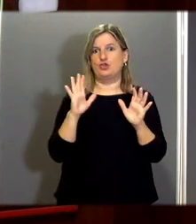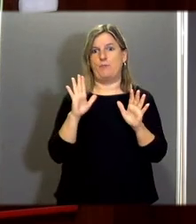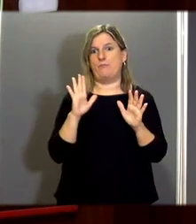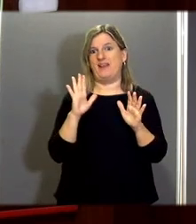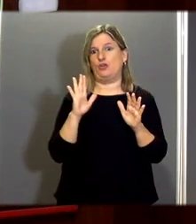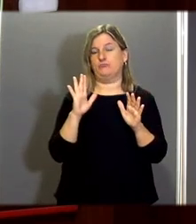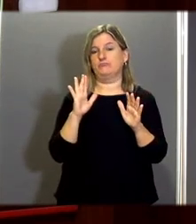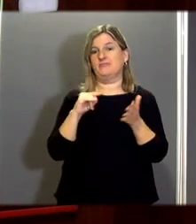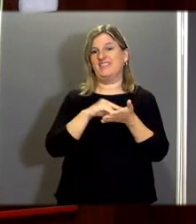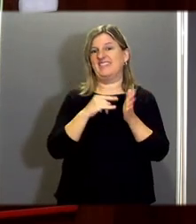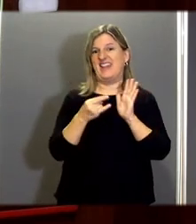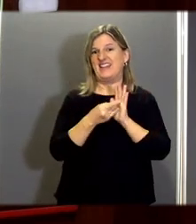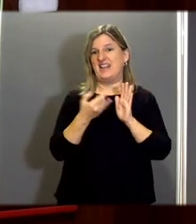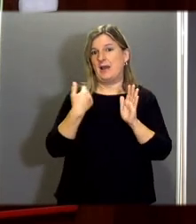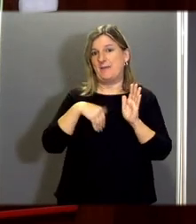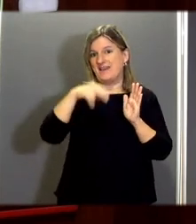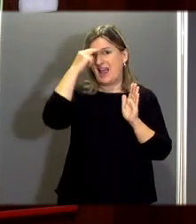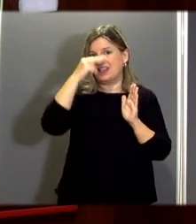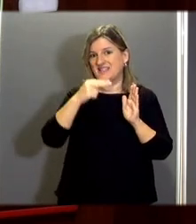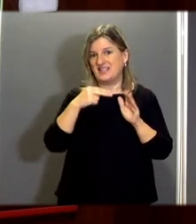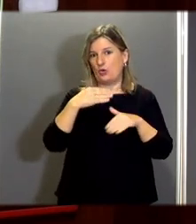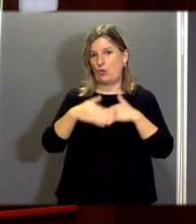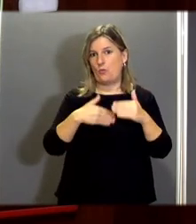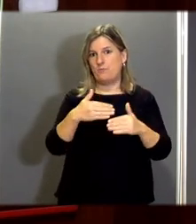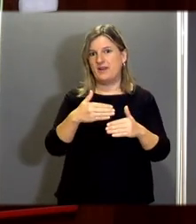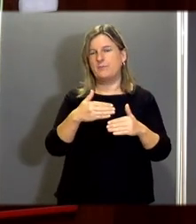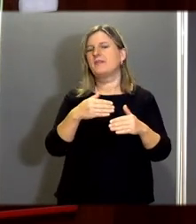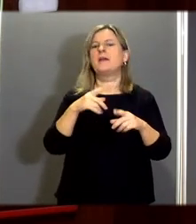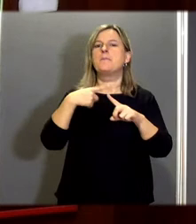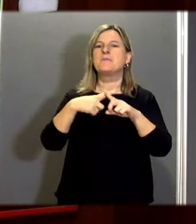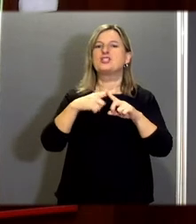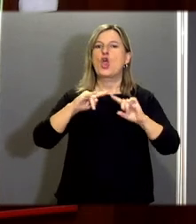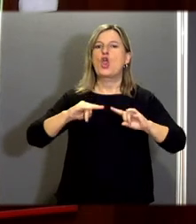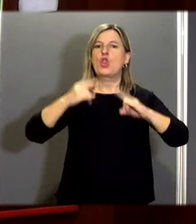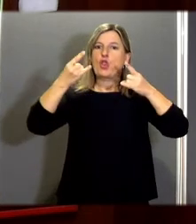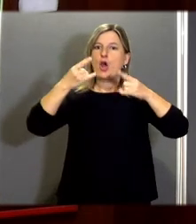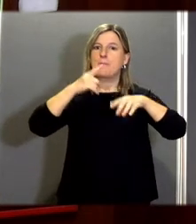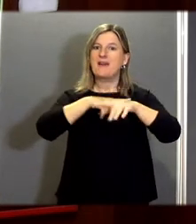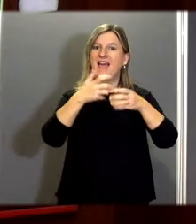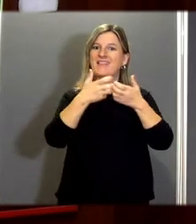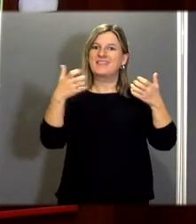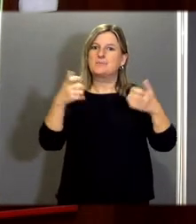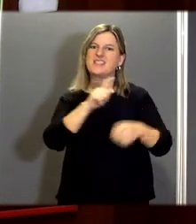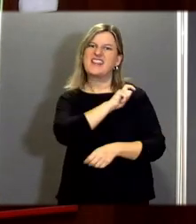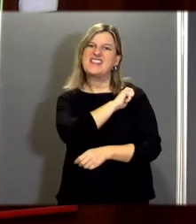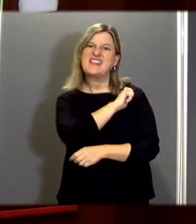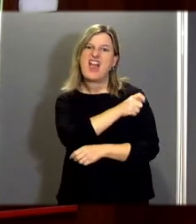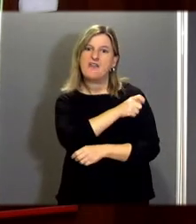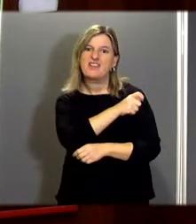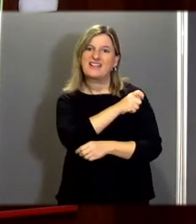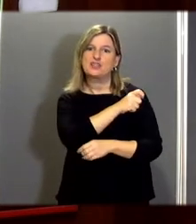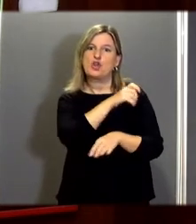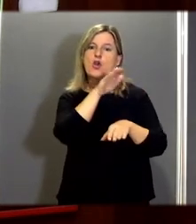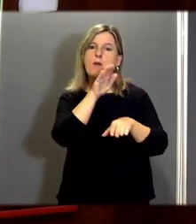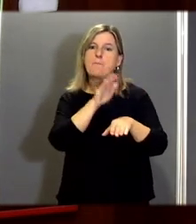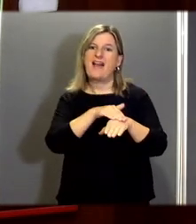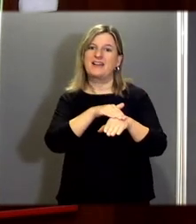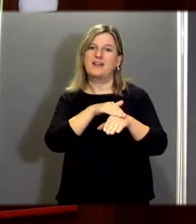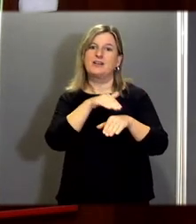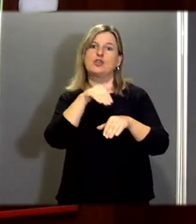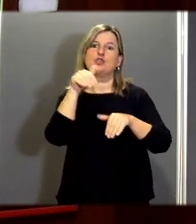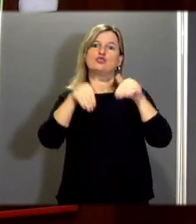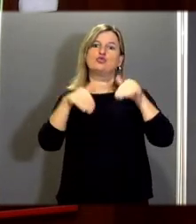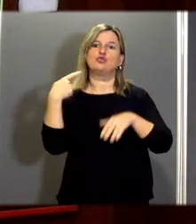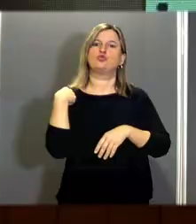complint, i del doble d'aquest temps d'inhabilitació per al sufragi passiu. És a